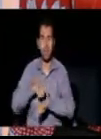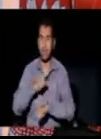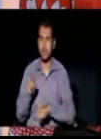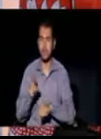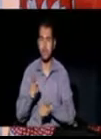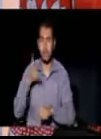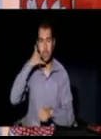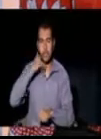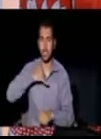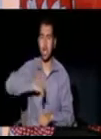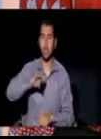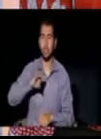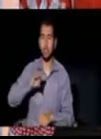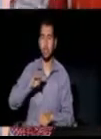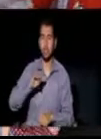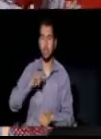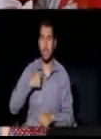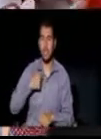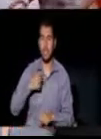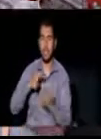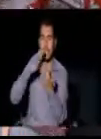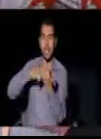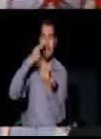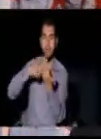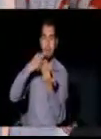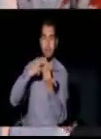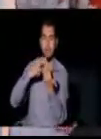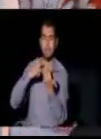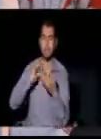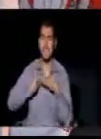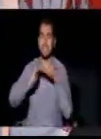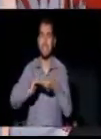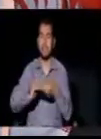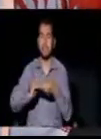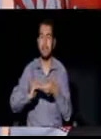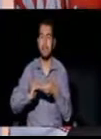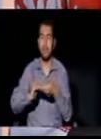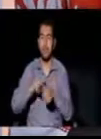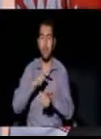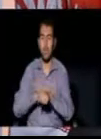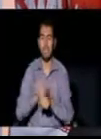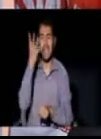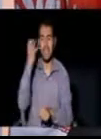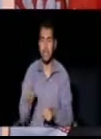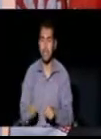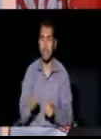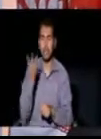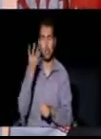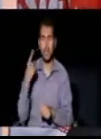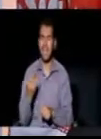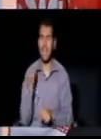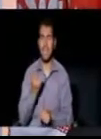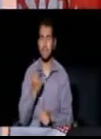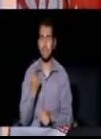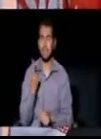بتاع السم ومساعدات، خط مساعدات علشان خاطر لو السم راح في اي مكان ومش عارف يتعامل مفيش مترجم